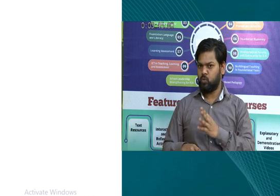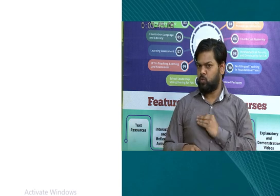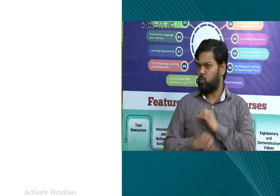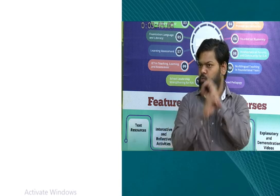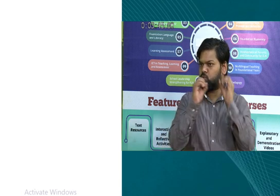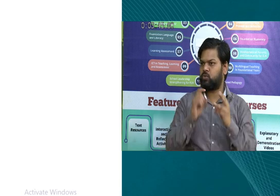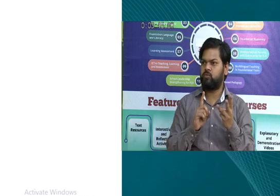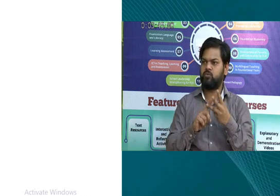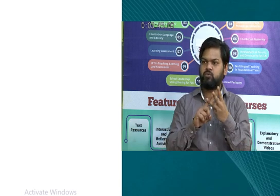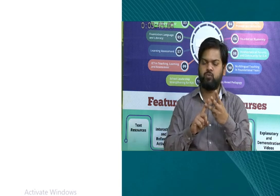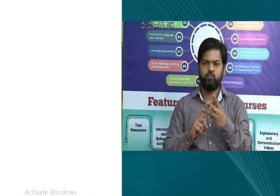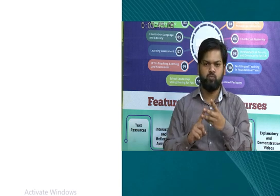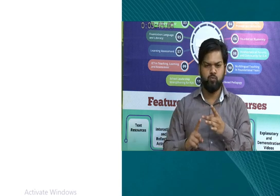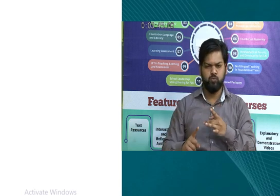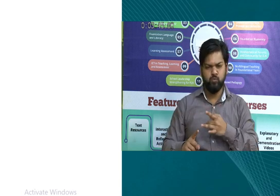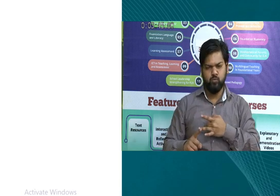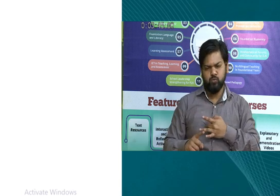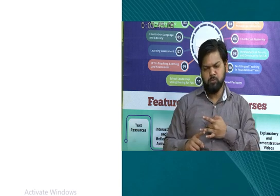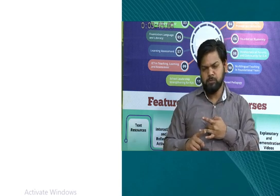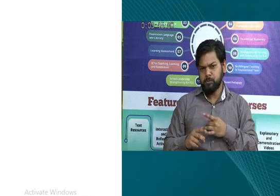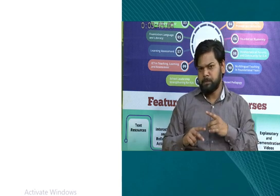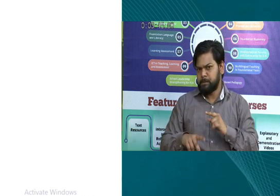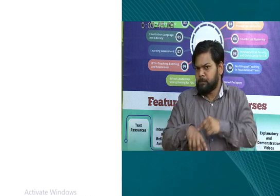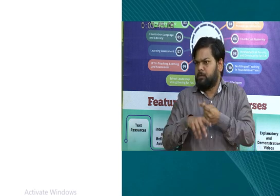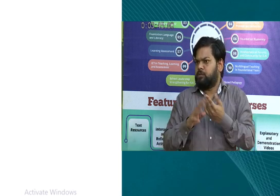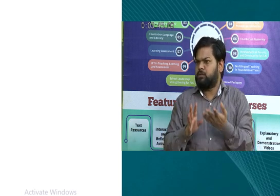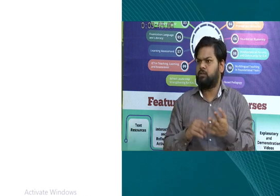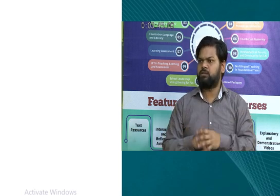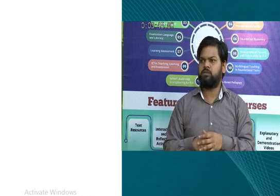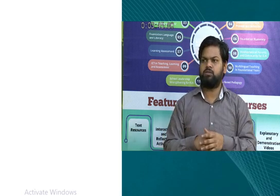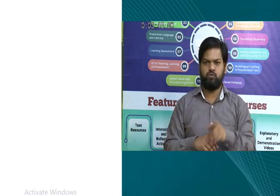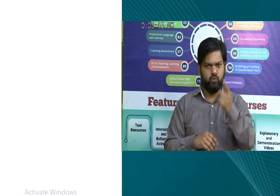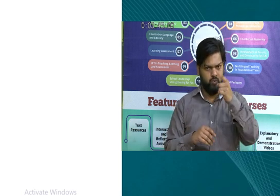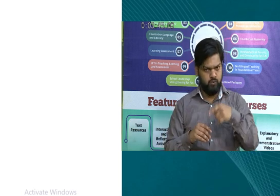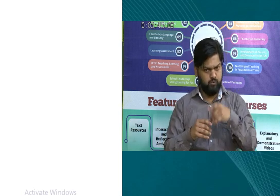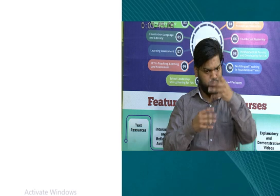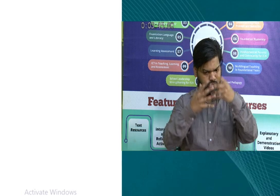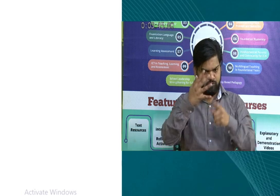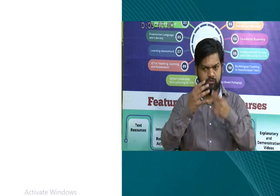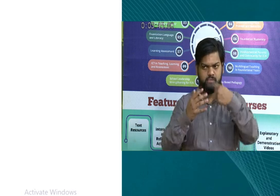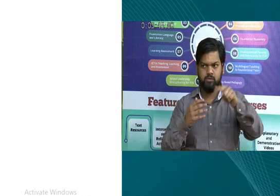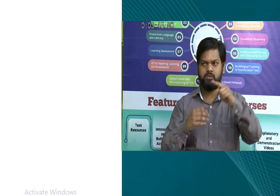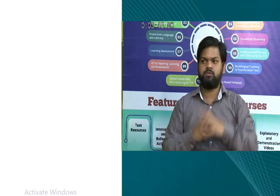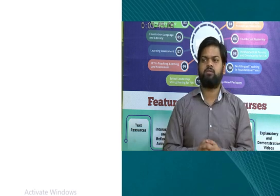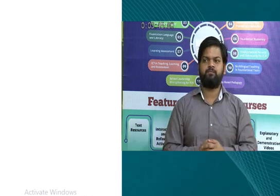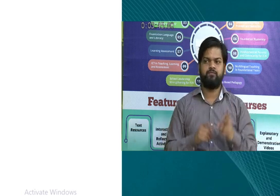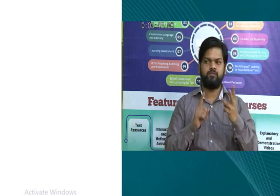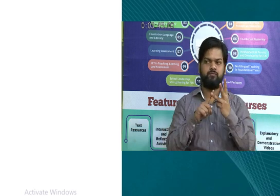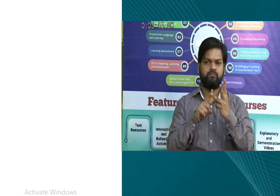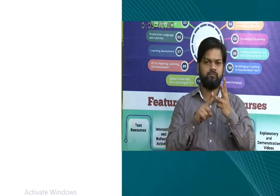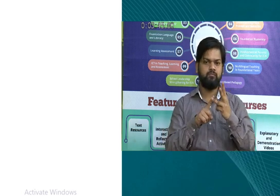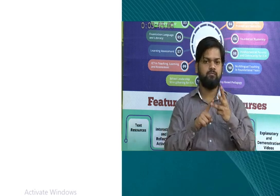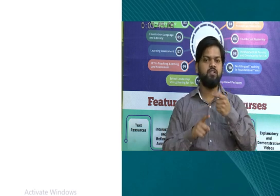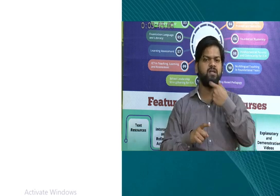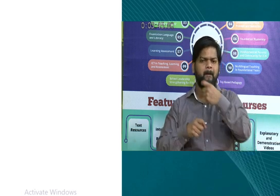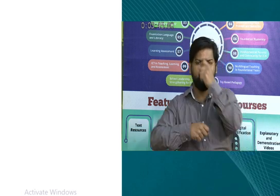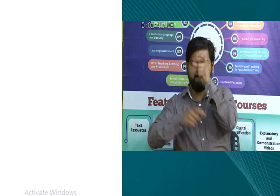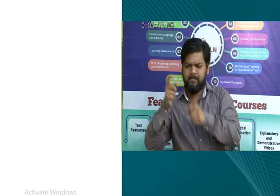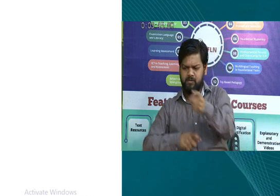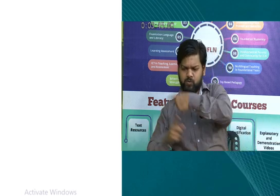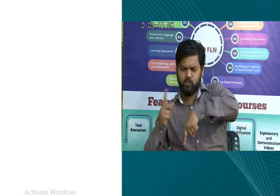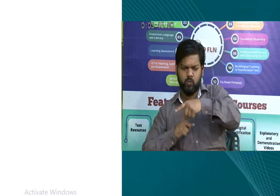है प्रश्न नंबर दो अंग्रेज नाना साहब को क्यों तलाश रहे थे विकल्प का क्योंकि वे नाना साहब को